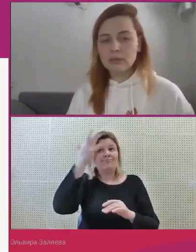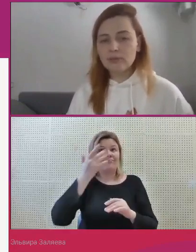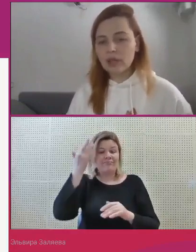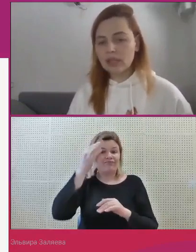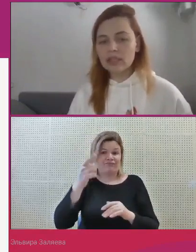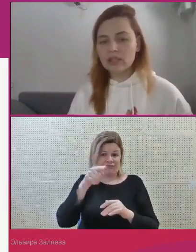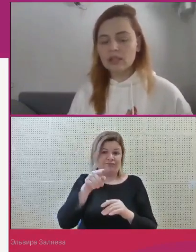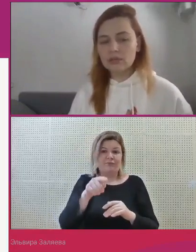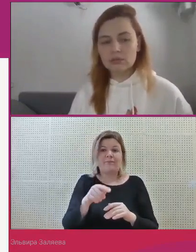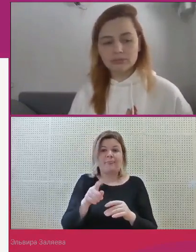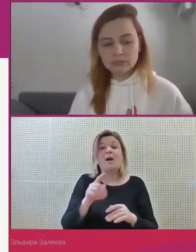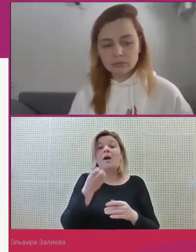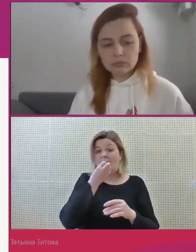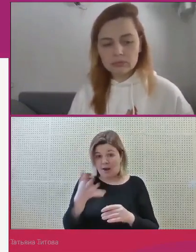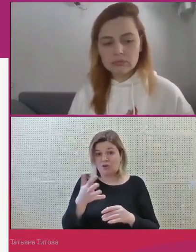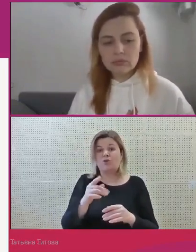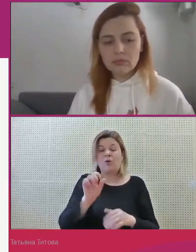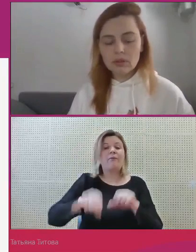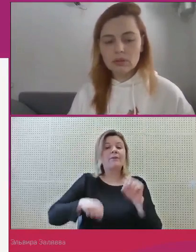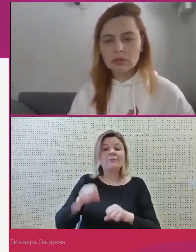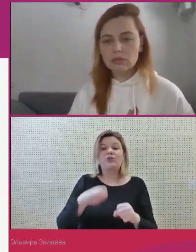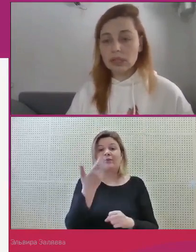и какие-то